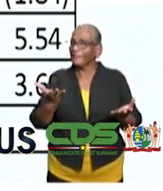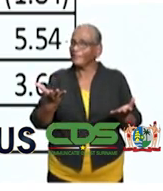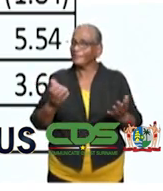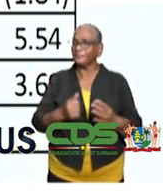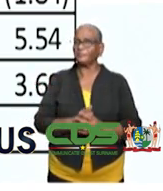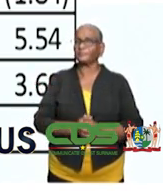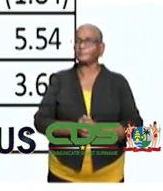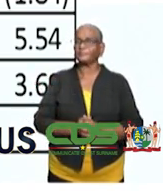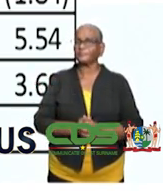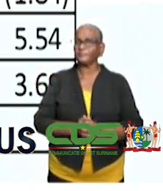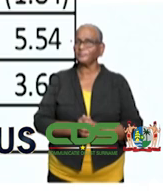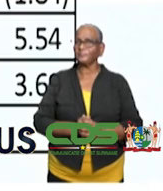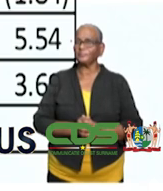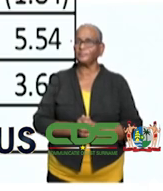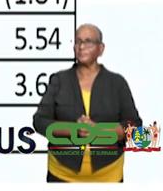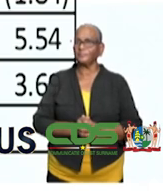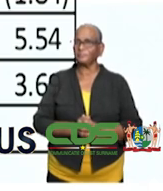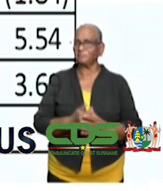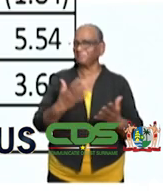2,64,